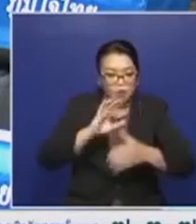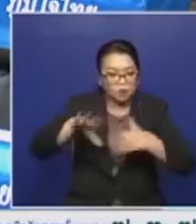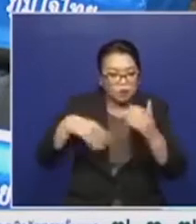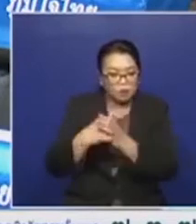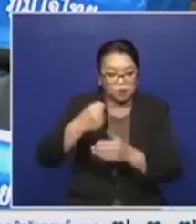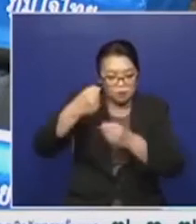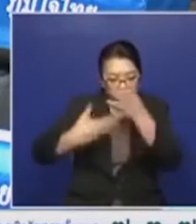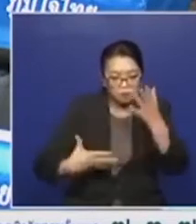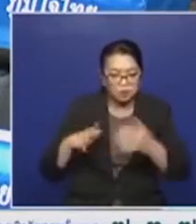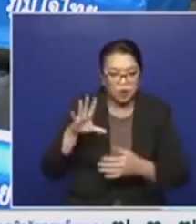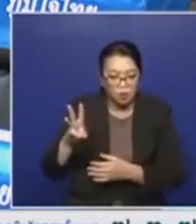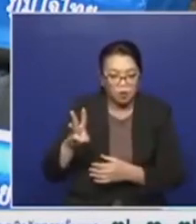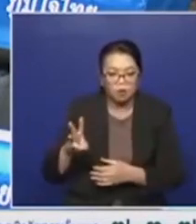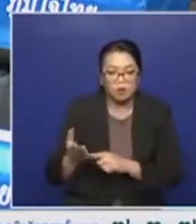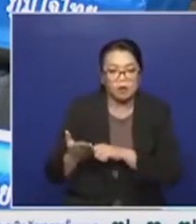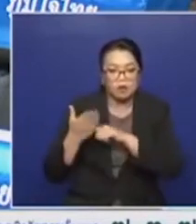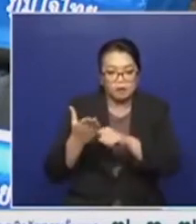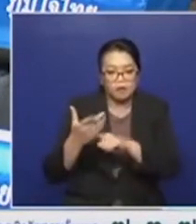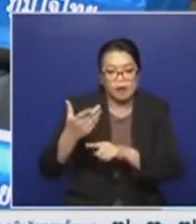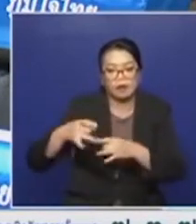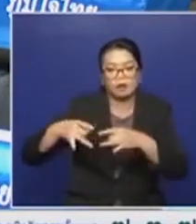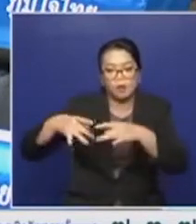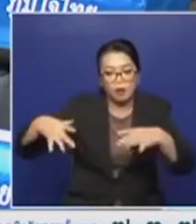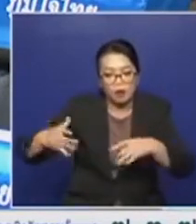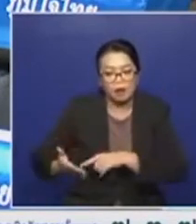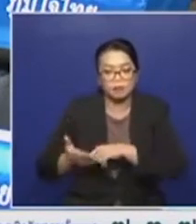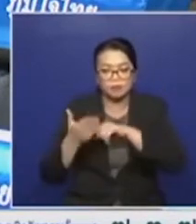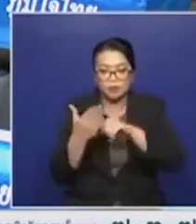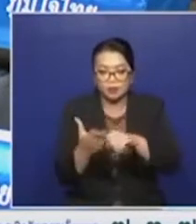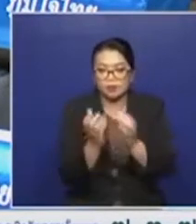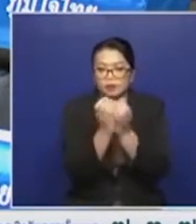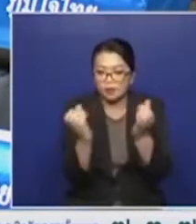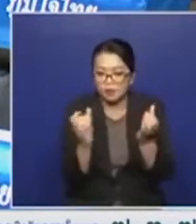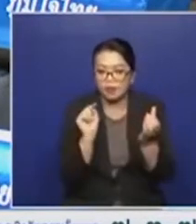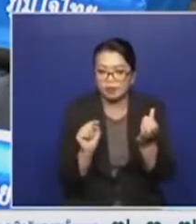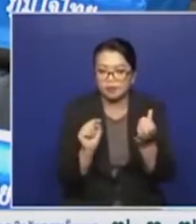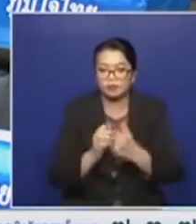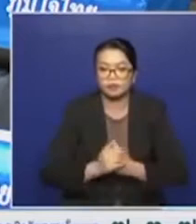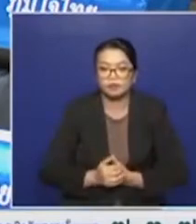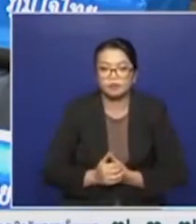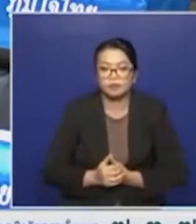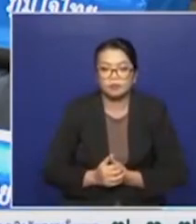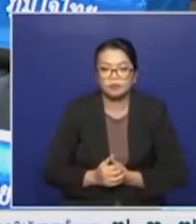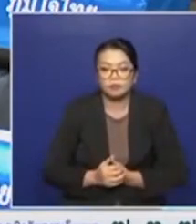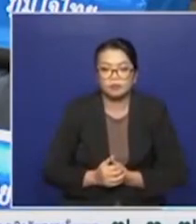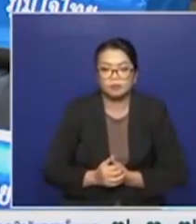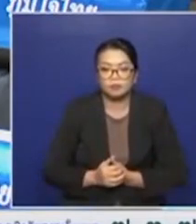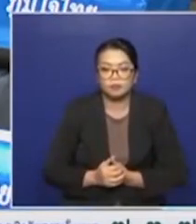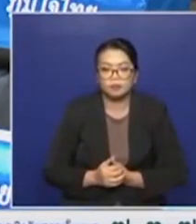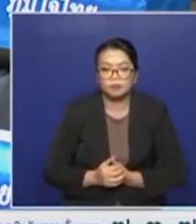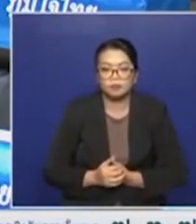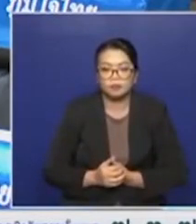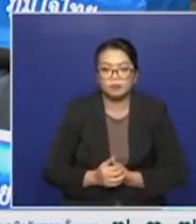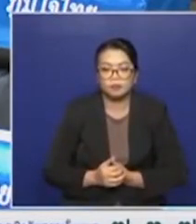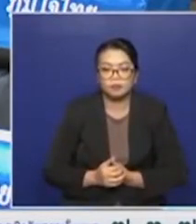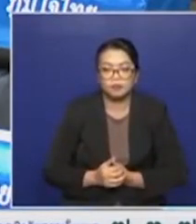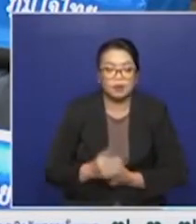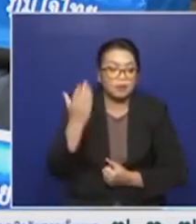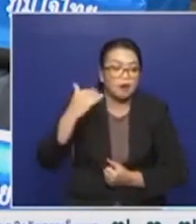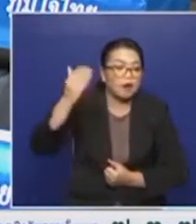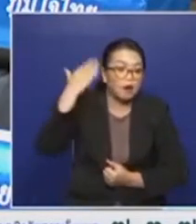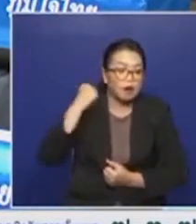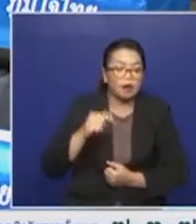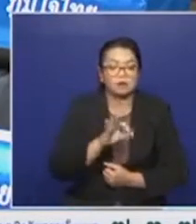ที่ฝ่ายค้านได้เสนอต่อรัฐสภาขอกล่าวถึงท่านสมาชิกวุฒิสภาที่ผ่าน